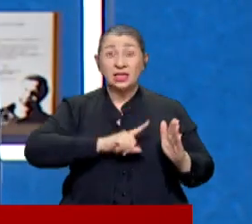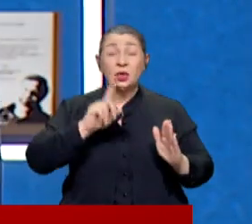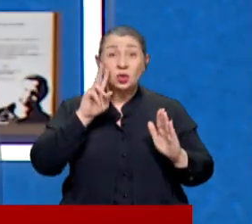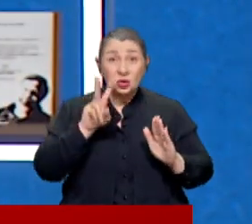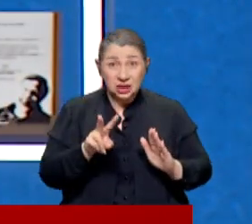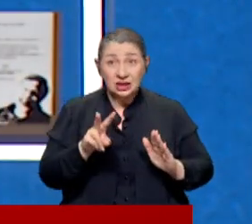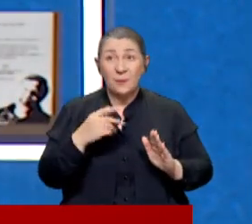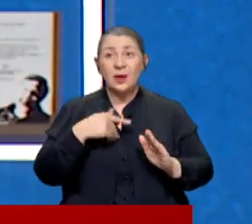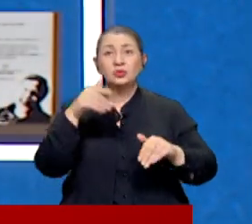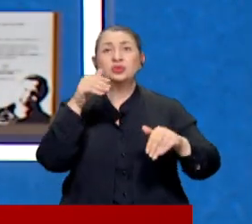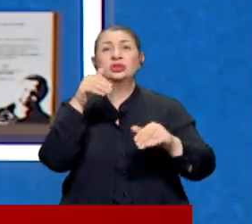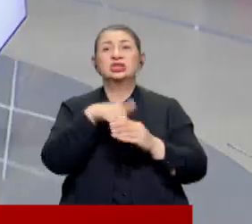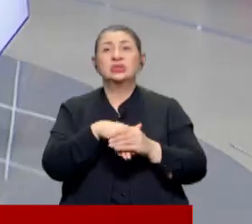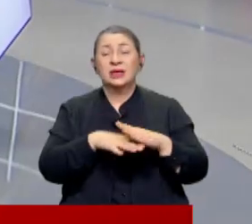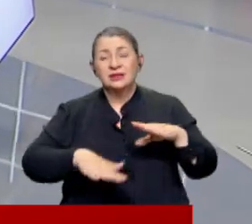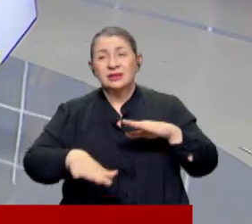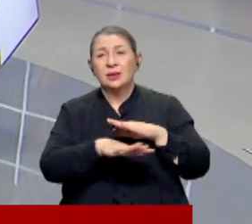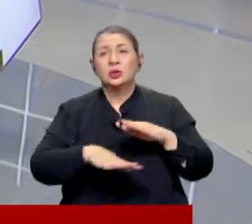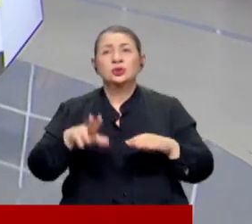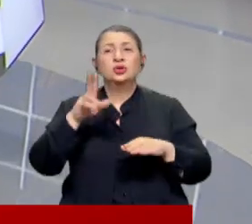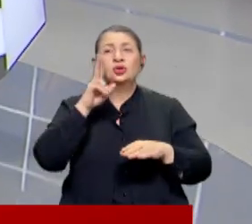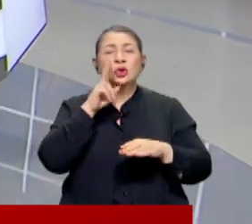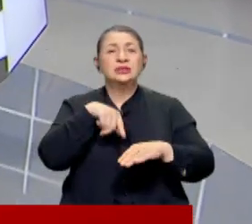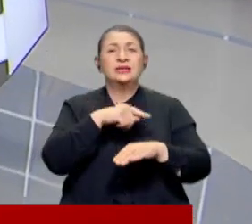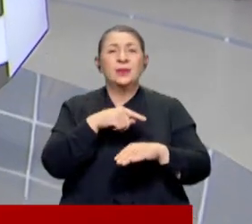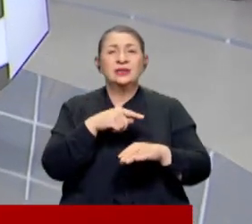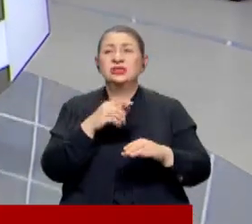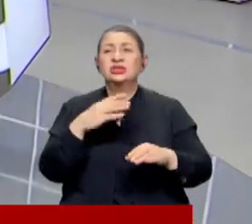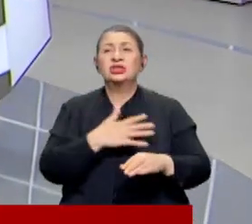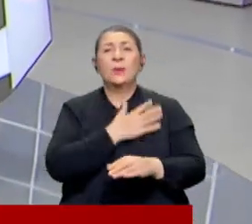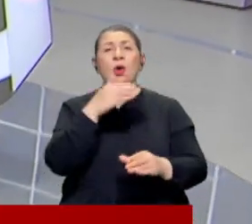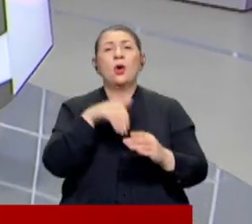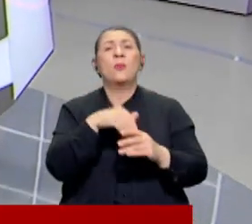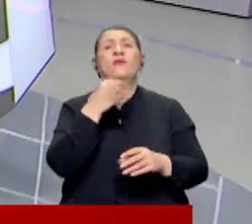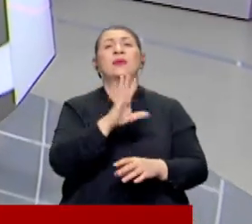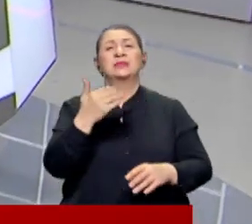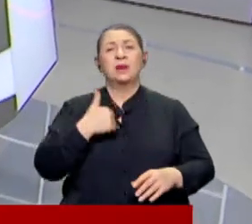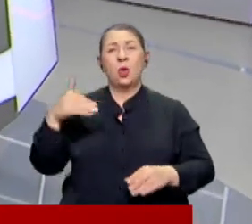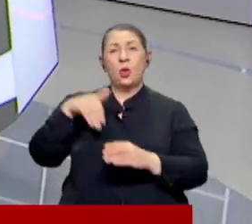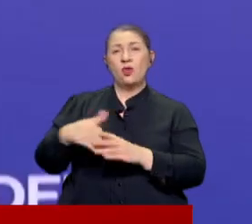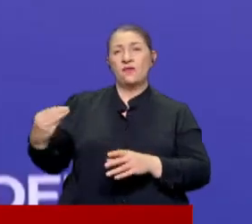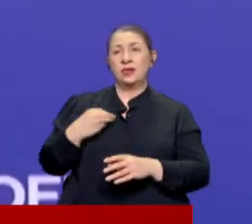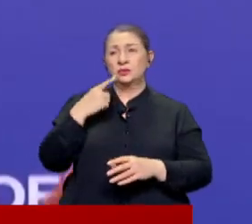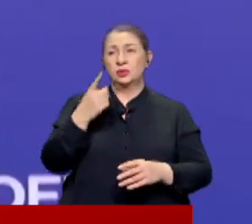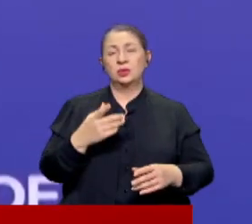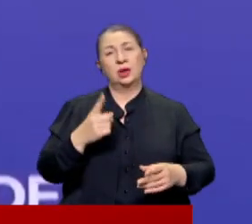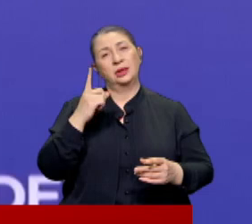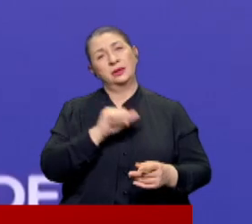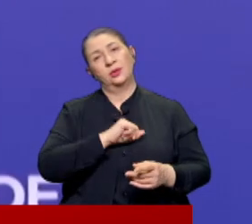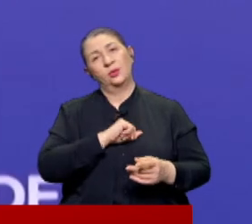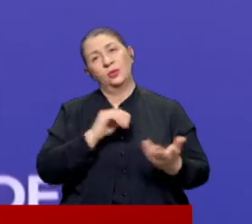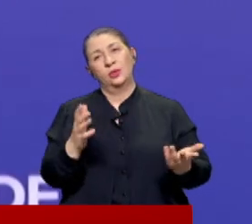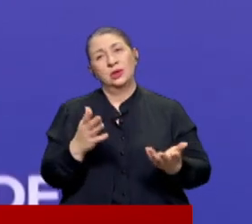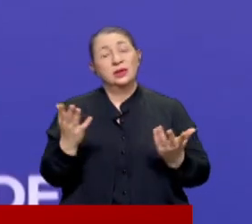gösterilirse ben bu seçmen tabanı diyor son kertede CHP ye Oy vermek yerine bana oy verirler ya Allah'tan